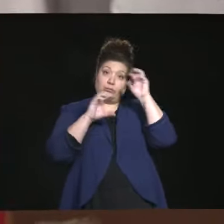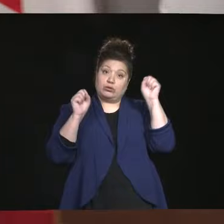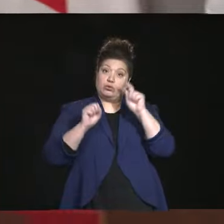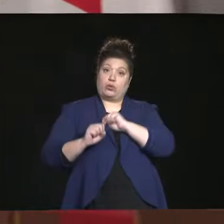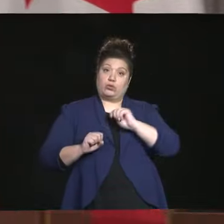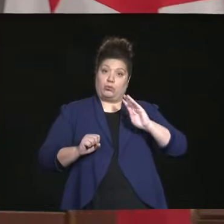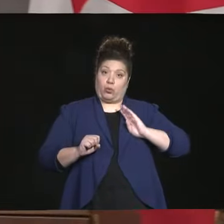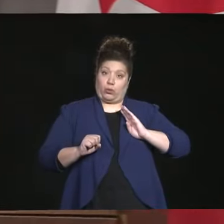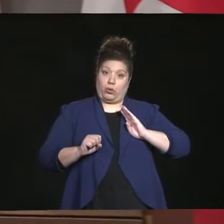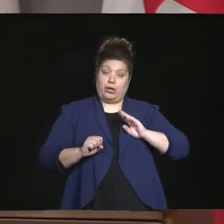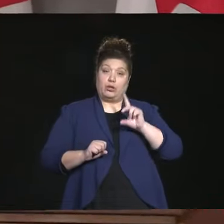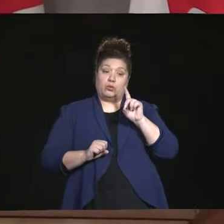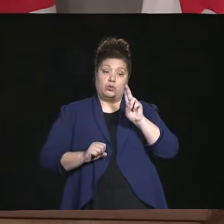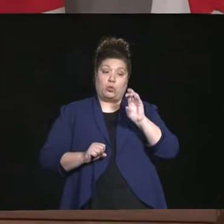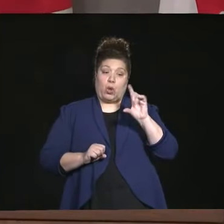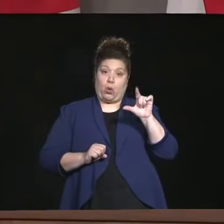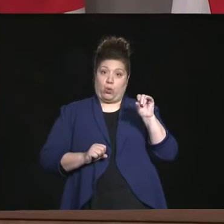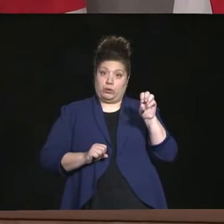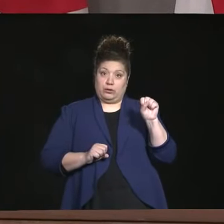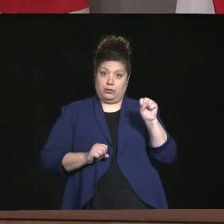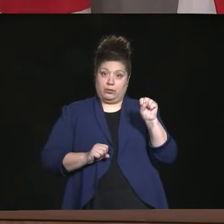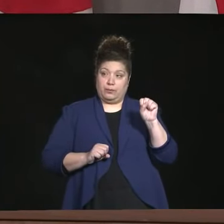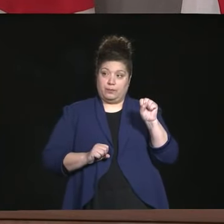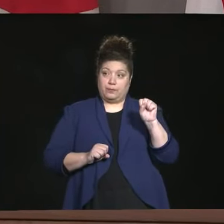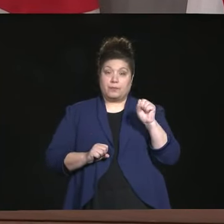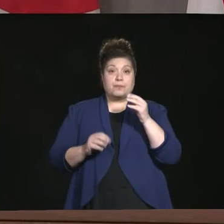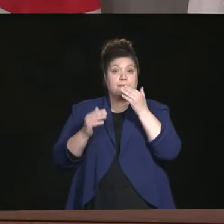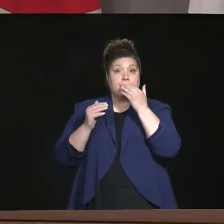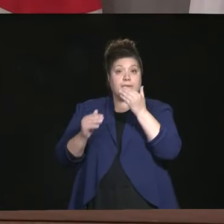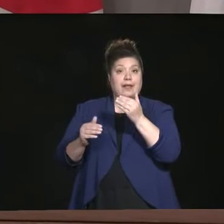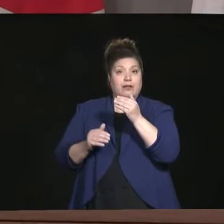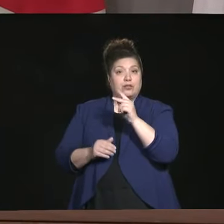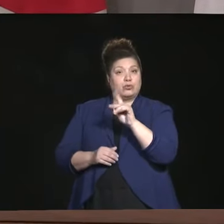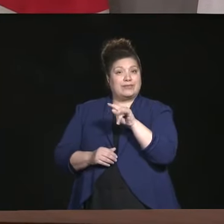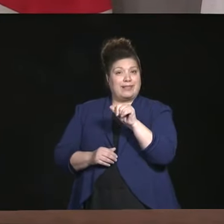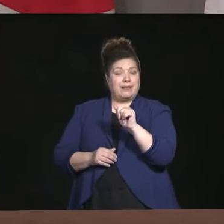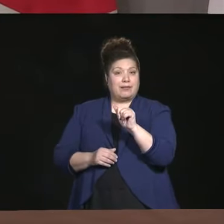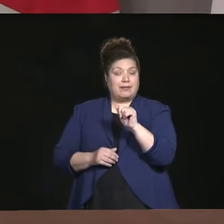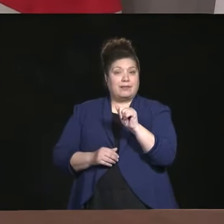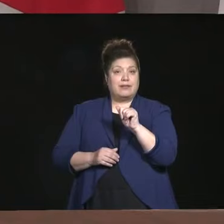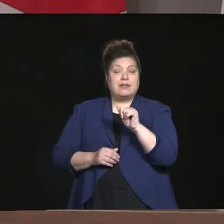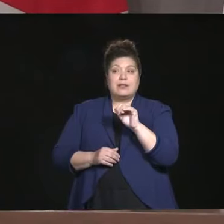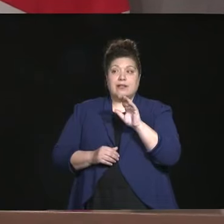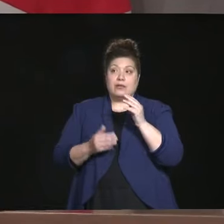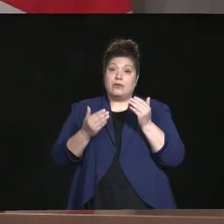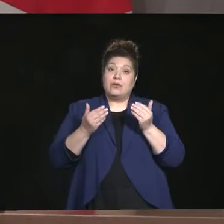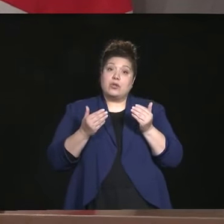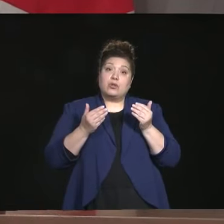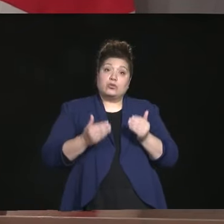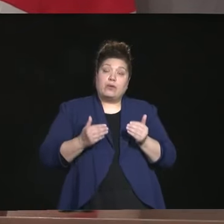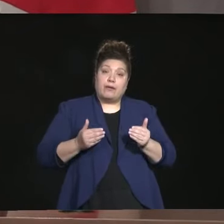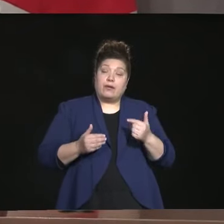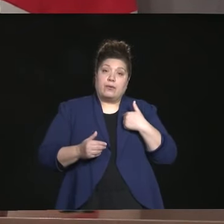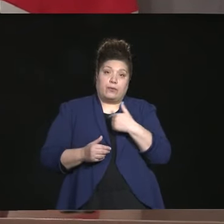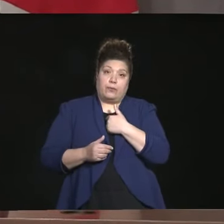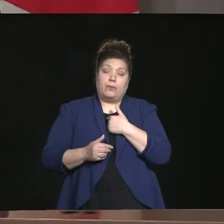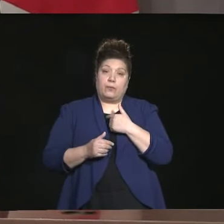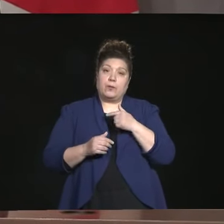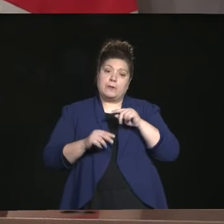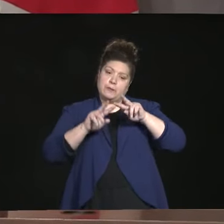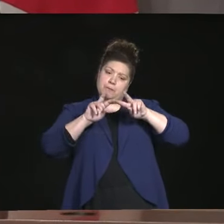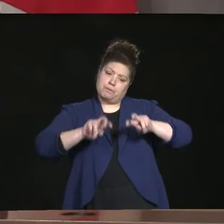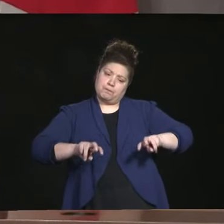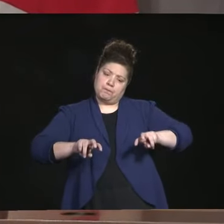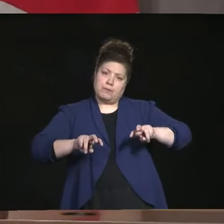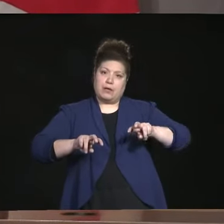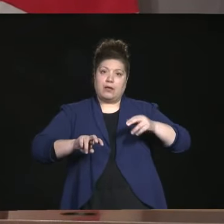Christia. Aujourd'hui, nous faisons le point sur la mobilisation de 2 forces importantes du pays et des Canadiens. La première, c'est la